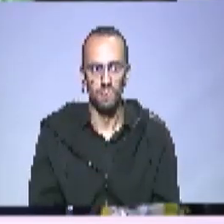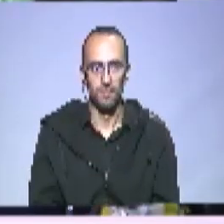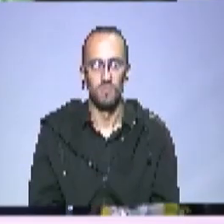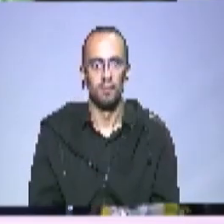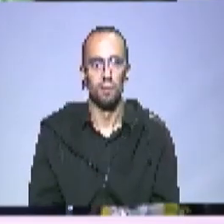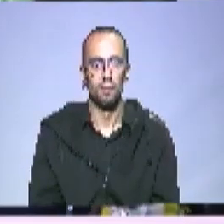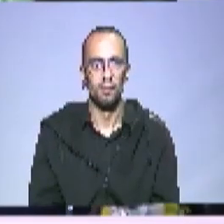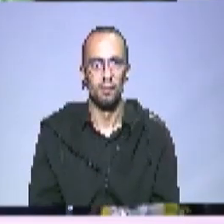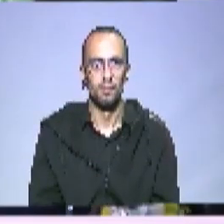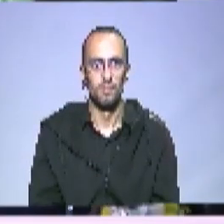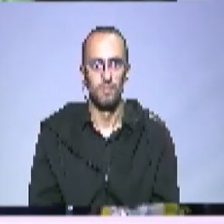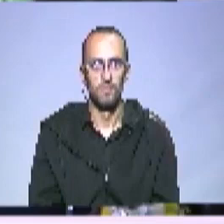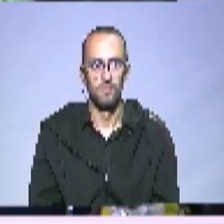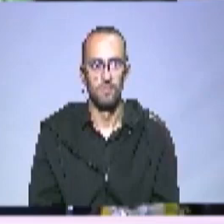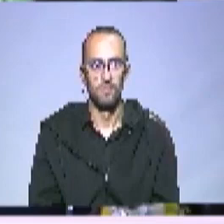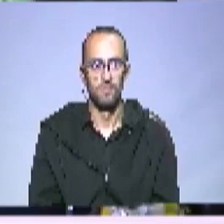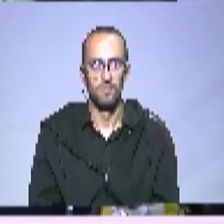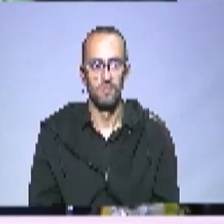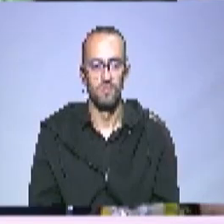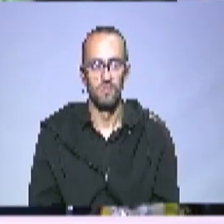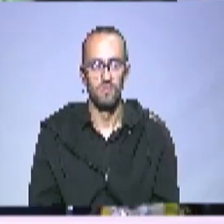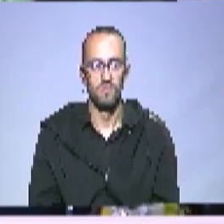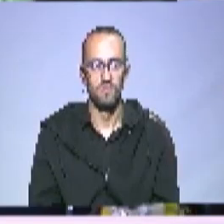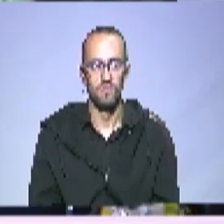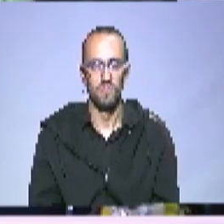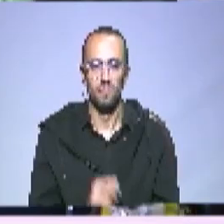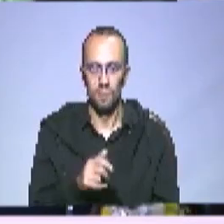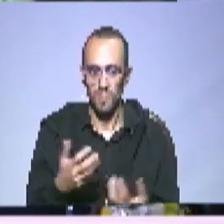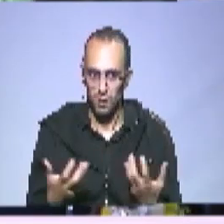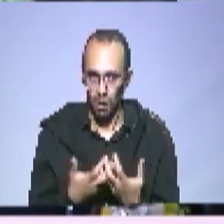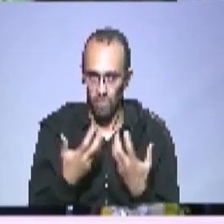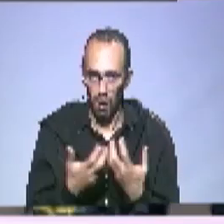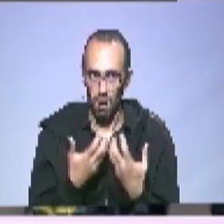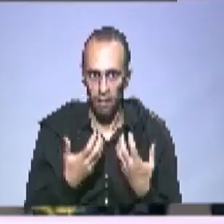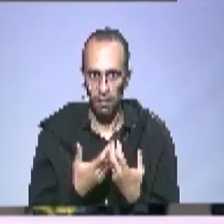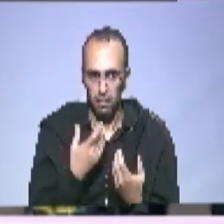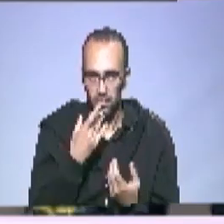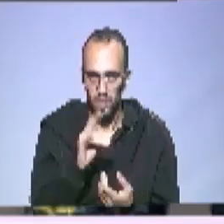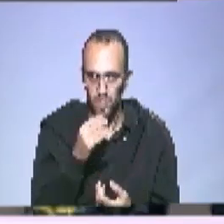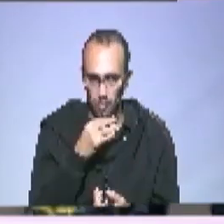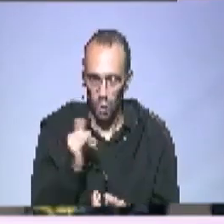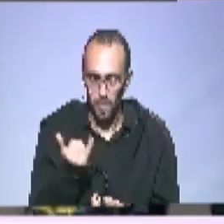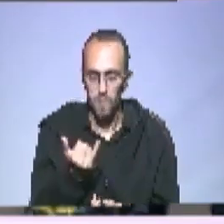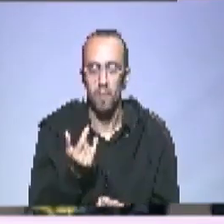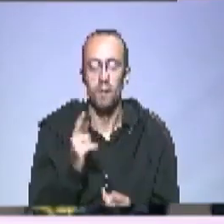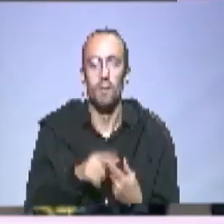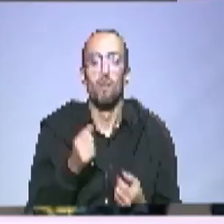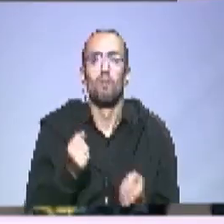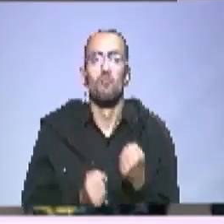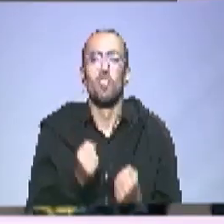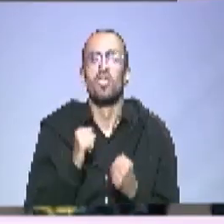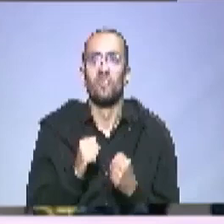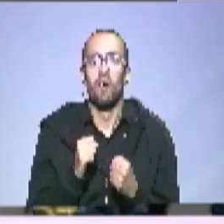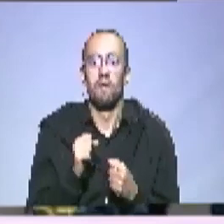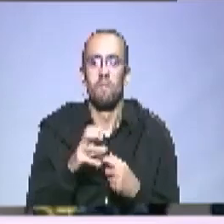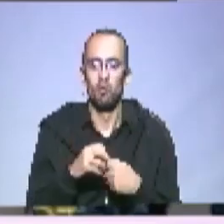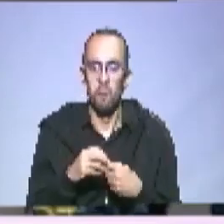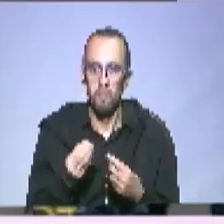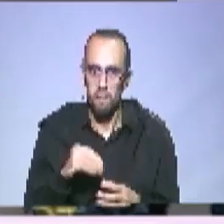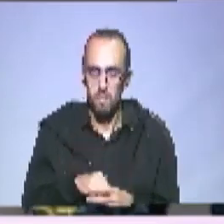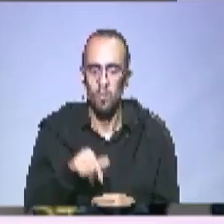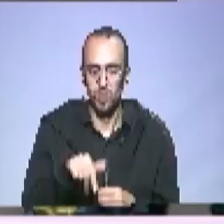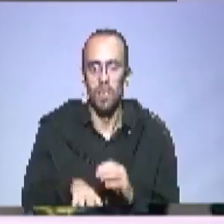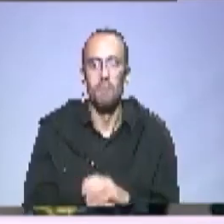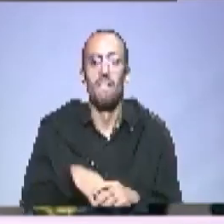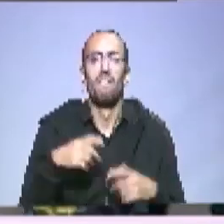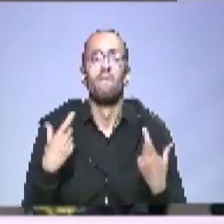فهتبقى هايله قوي. حلوه قوي. عملنا سلطه الكولسلو، عملنا الملوخيه الناشفه بالمشروم، وعملنا